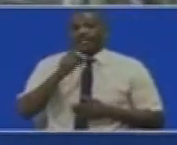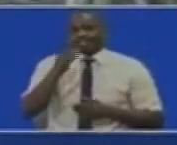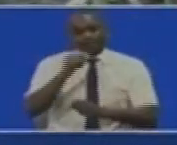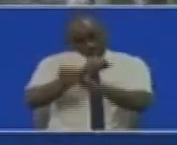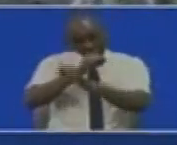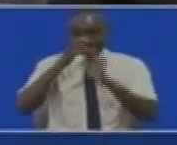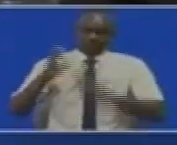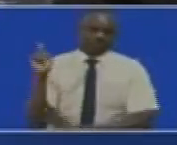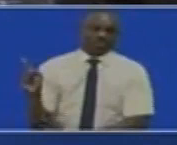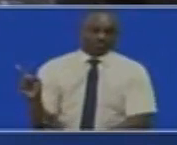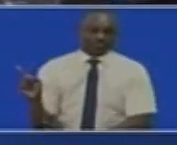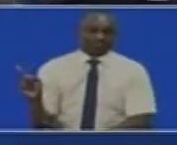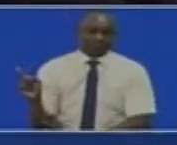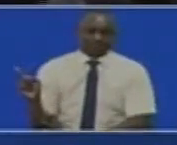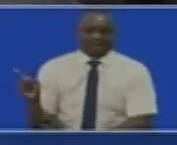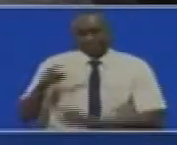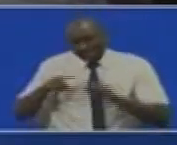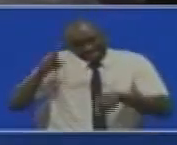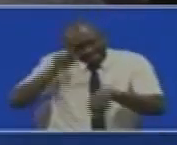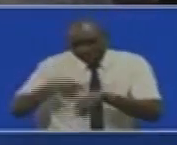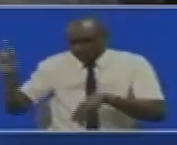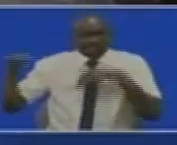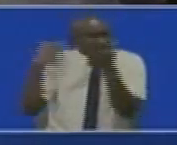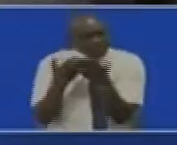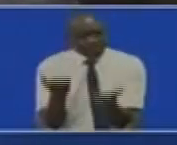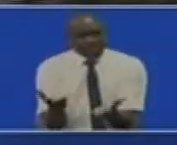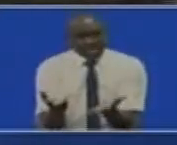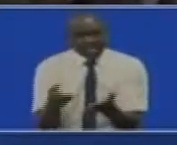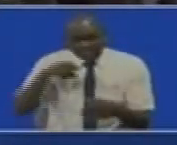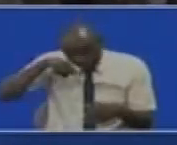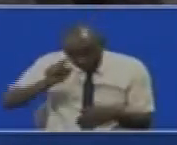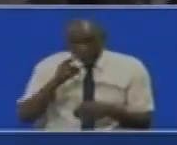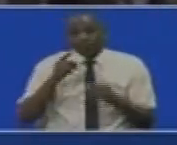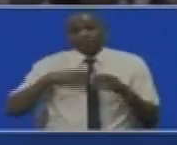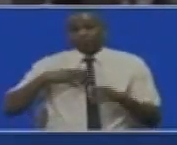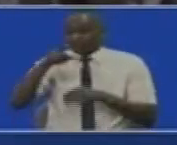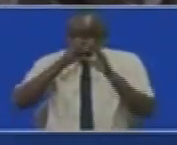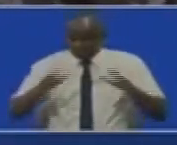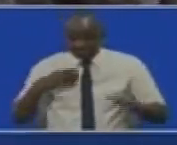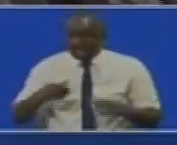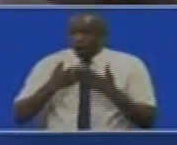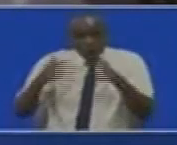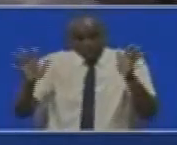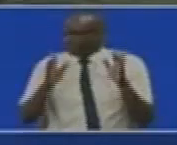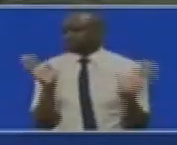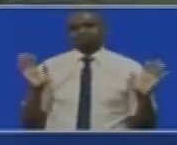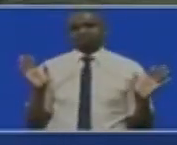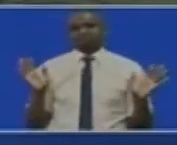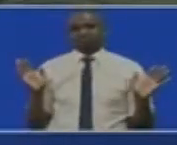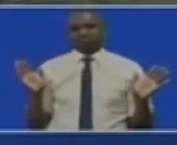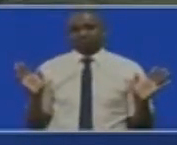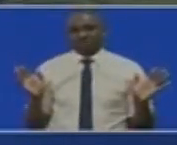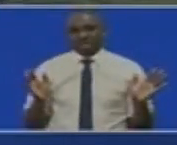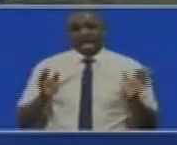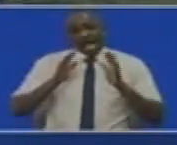nyumba ya gavana huyo. Lakini pindi walipofika eneo hili, wenyeji wa jumba hili wakakataa kuwafungulia lango. Nyuma